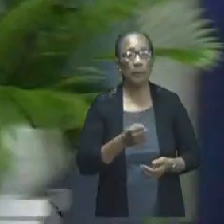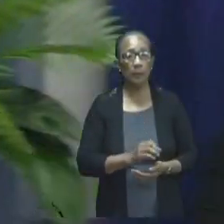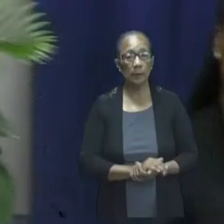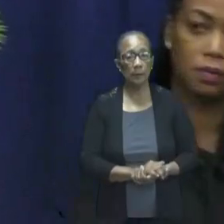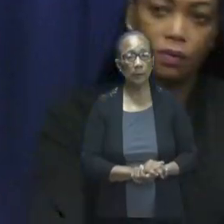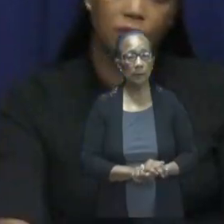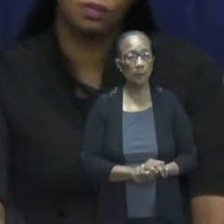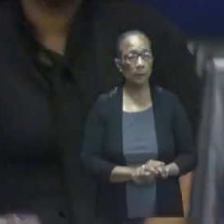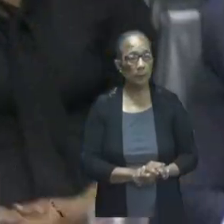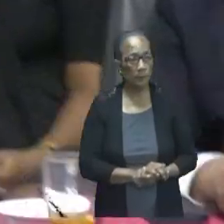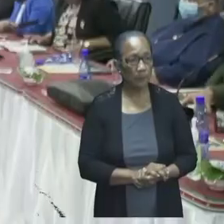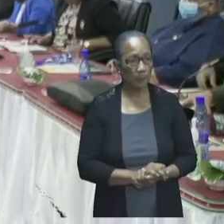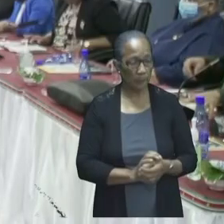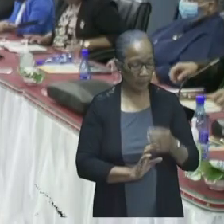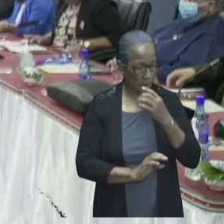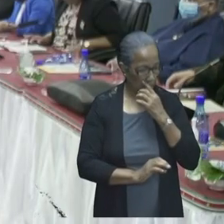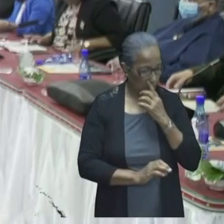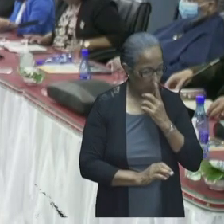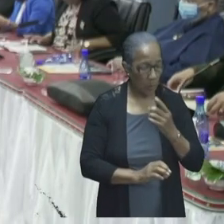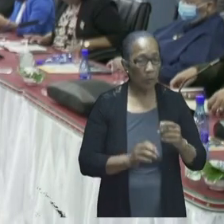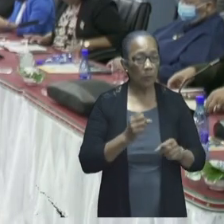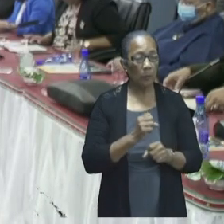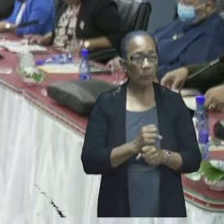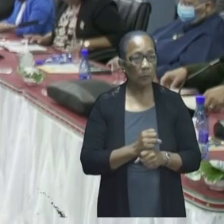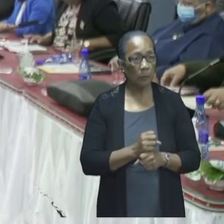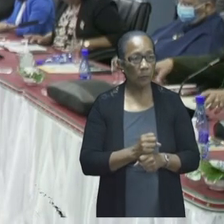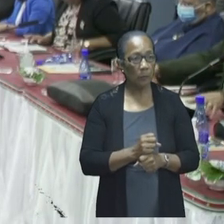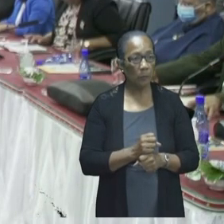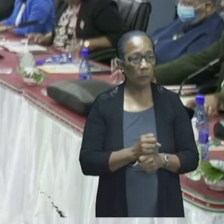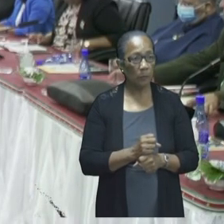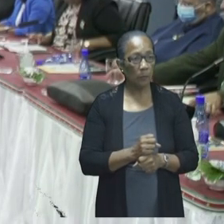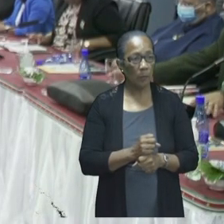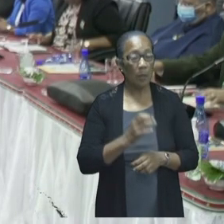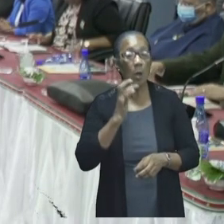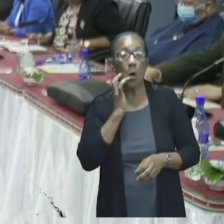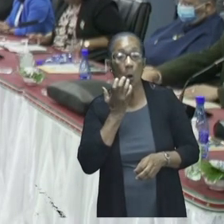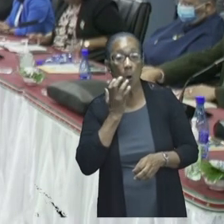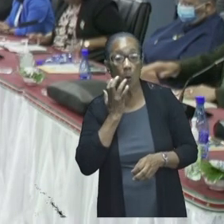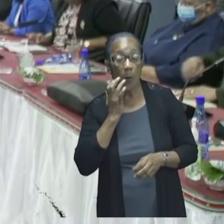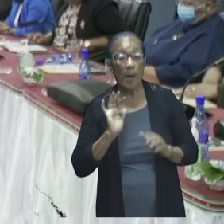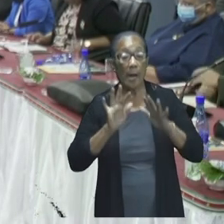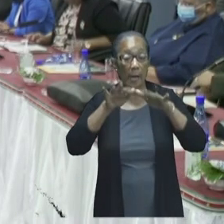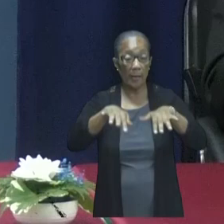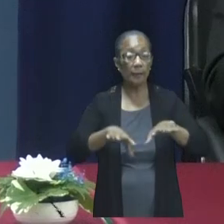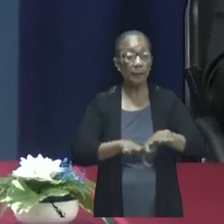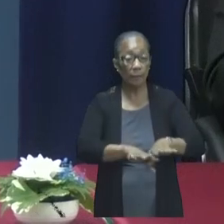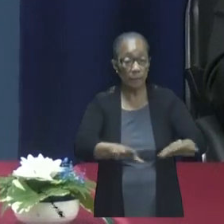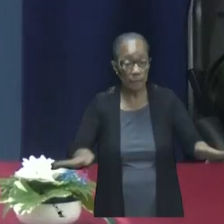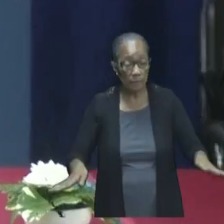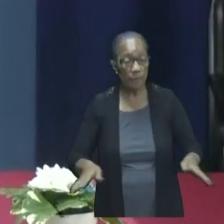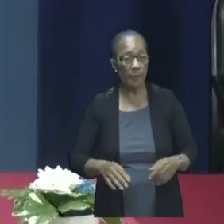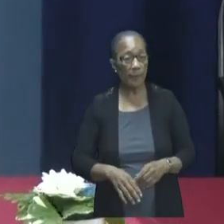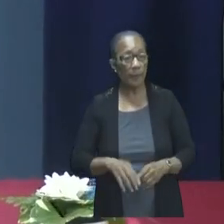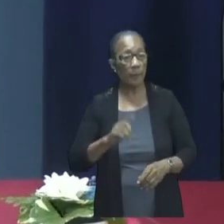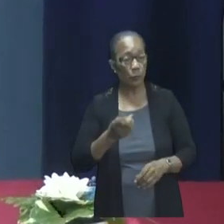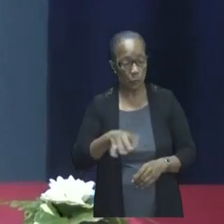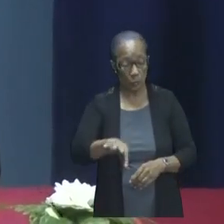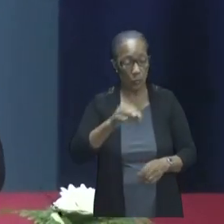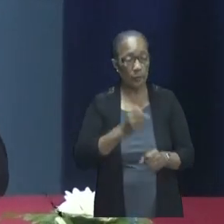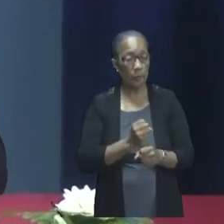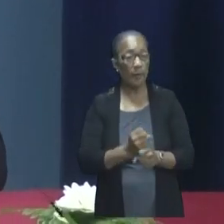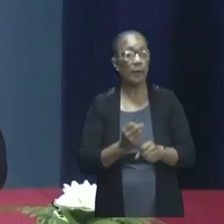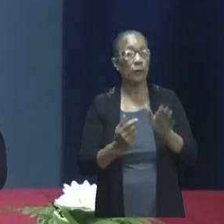zodat migraine en wegen herstellen we doen bij de we geven de voorkeur aan ontwatering en het is moeilijk om keuzes te maken geef een voorbeeld